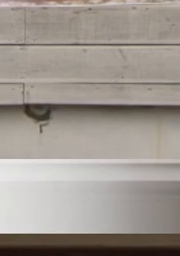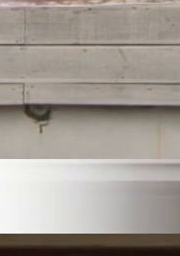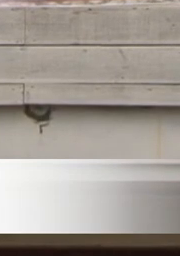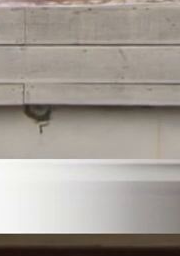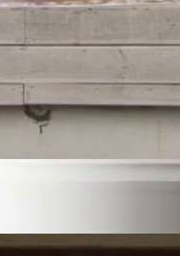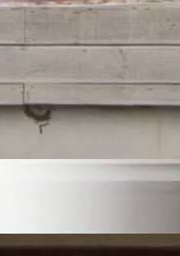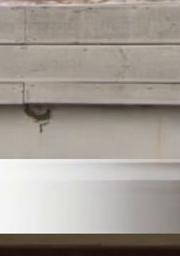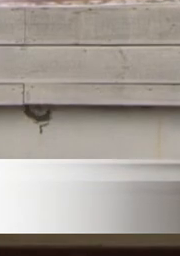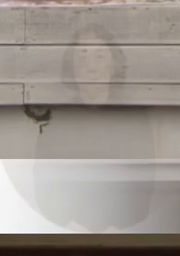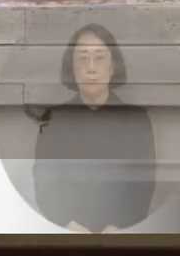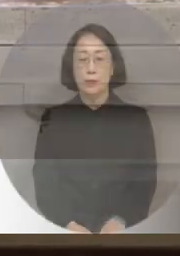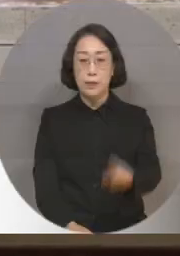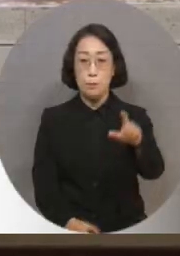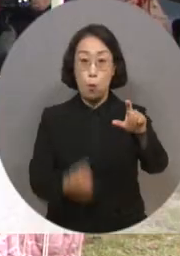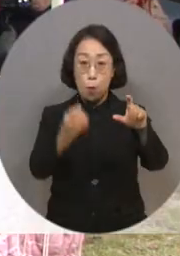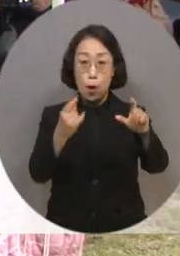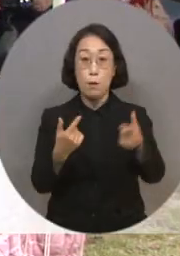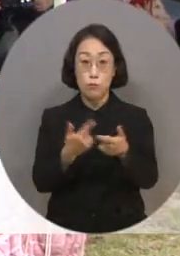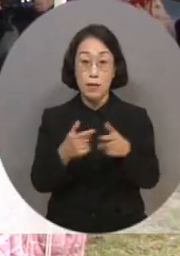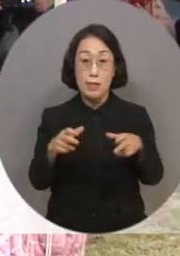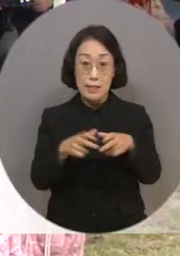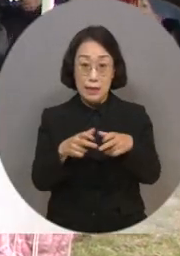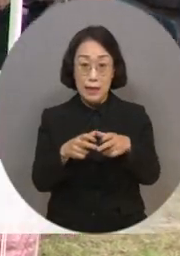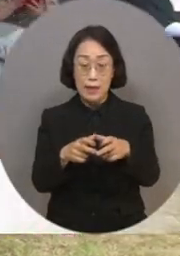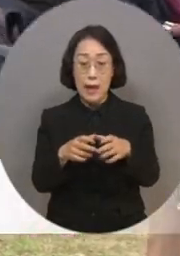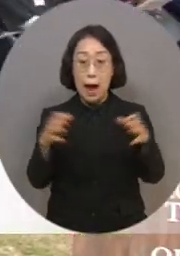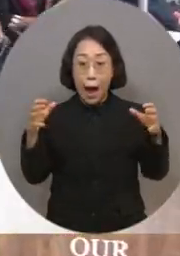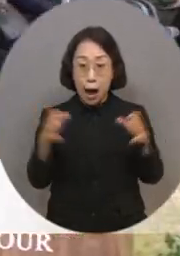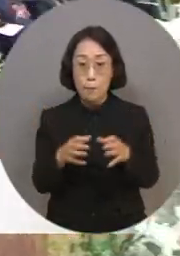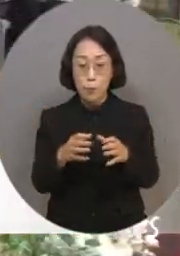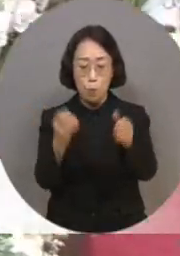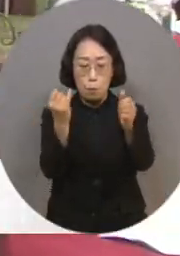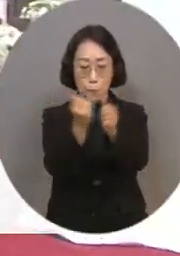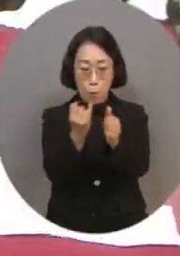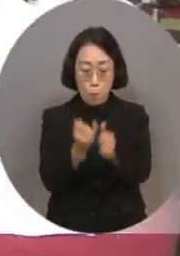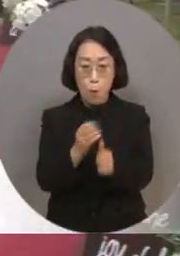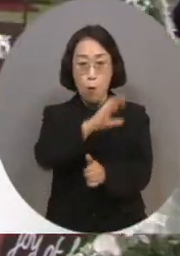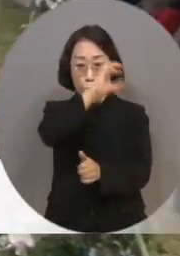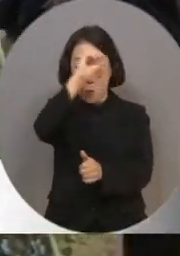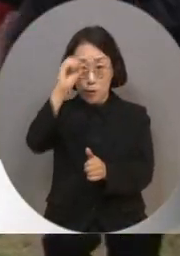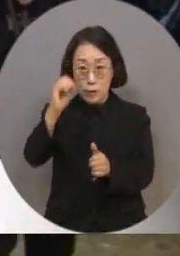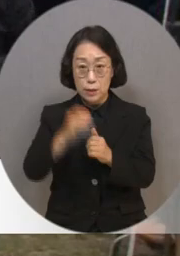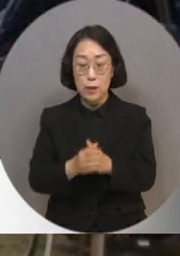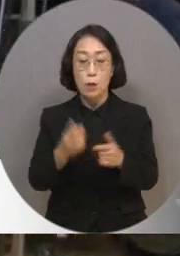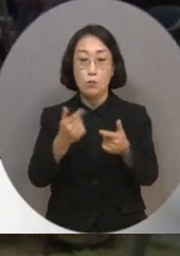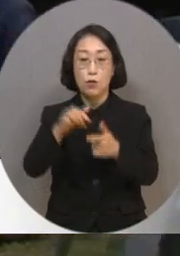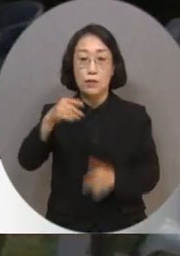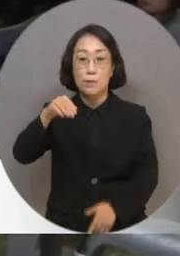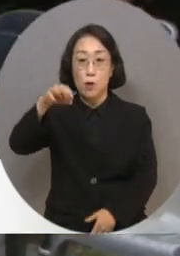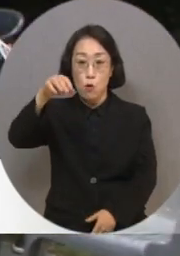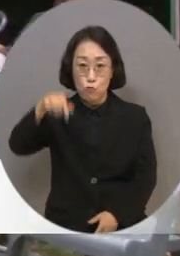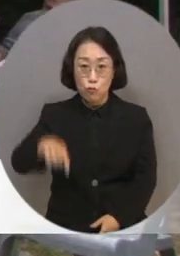소개합니다 제회 부산장애인 결식이 지난 17일